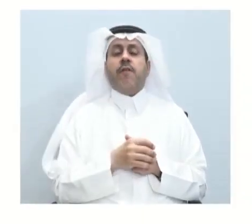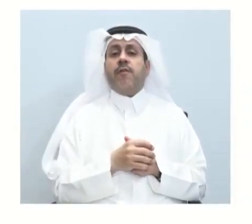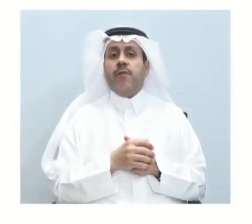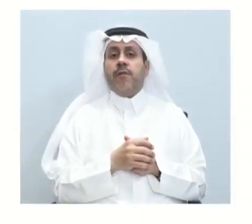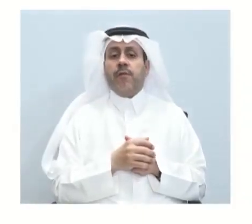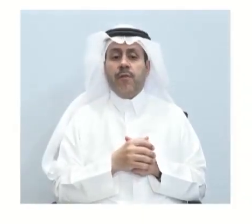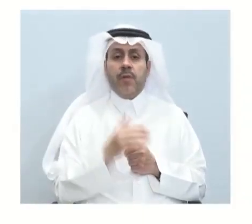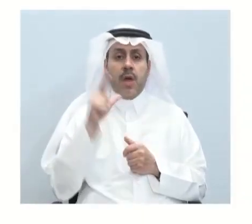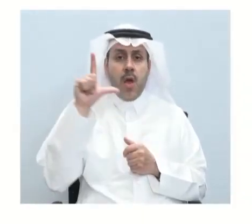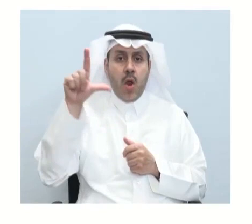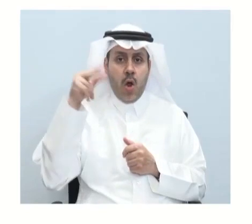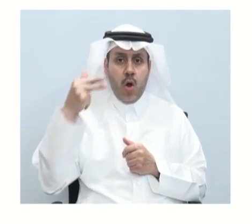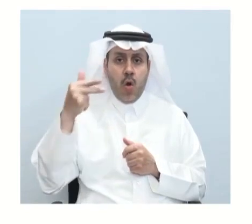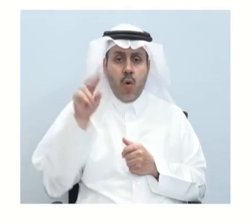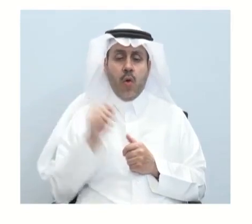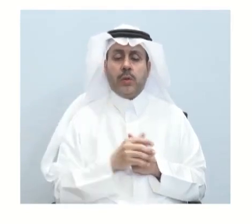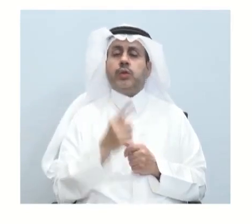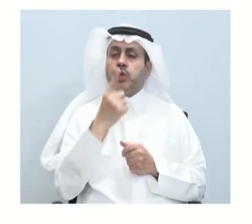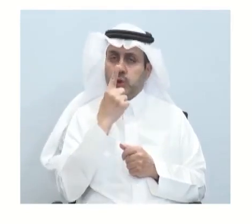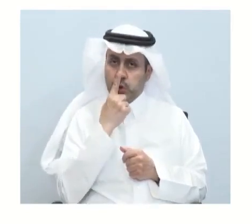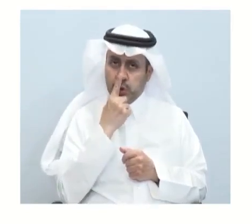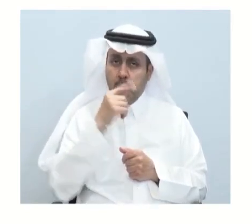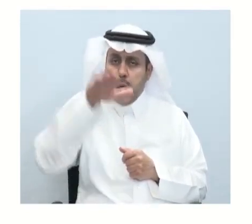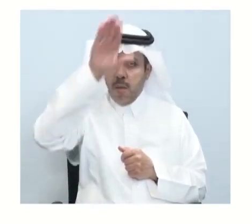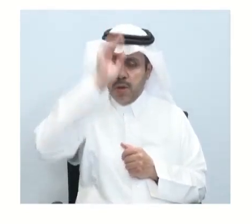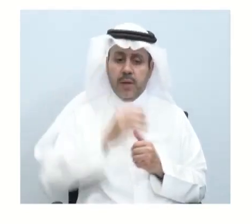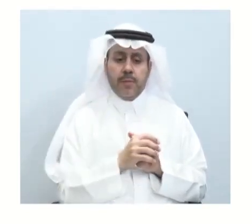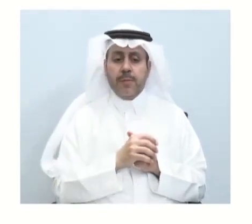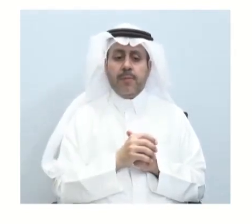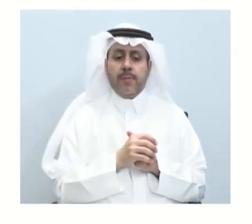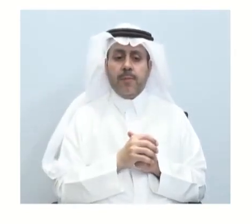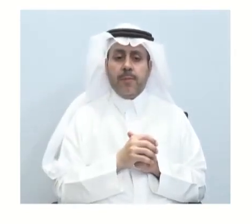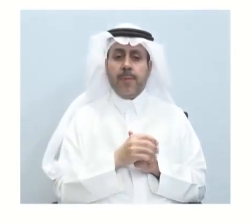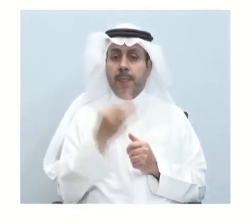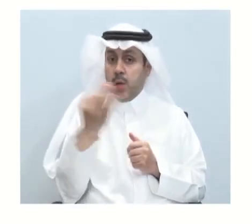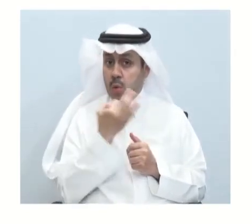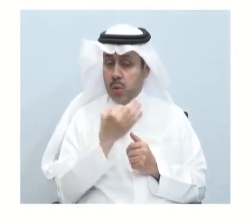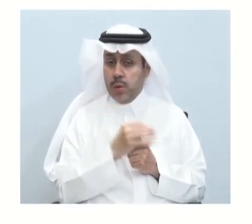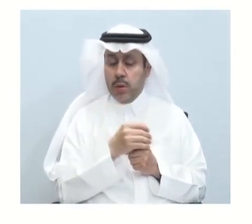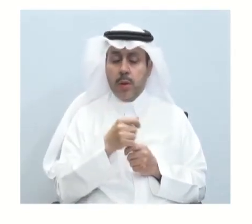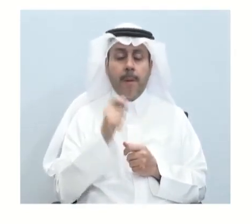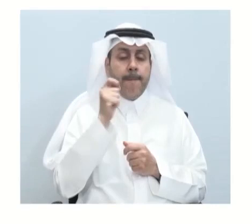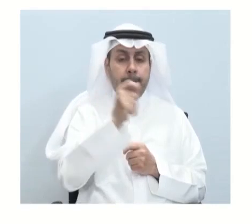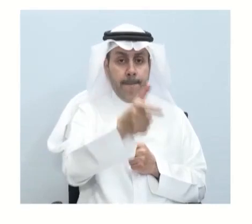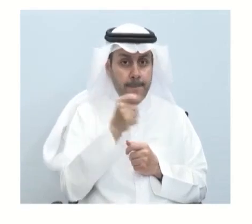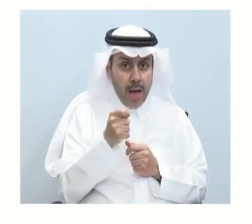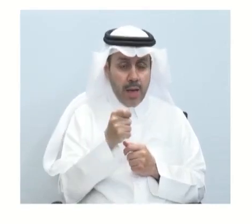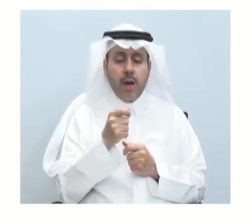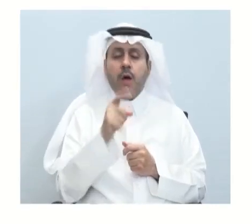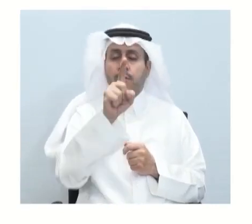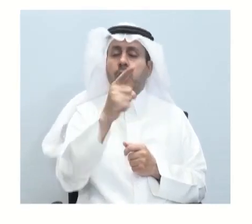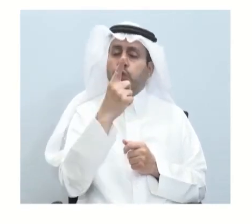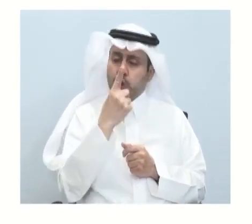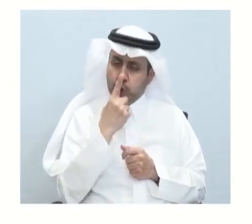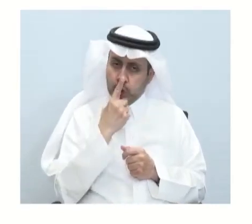الطاعه للامام بذل الطاعه للامام يقال قال بايع فلان على كذا فهو بذل الطاعه